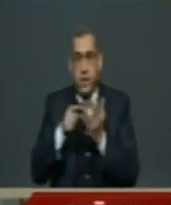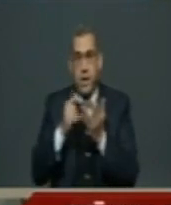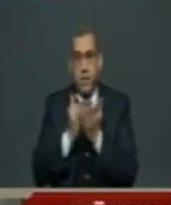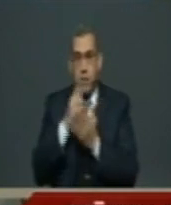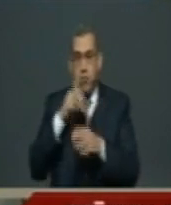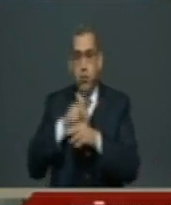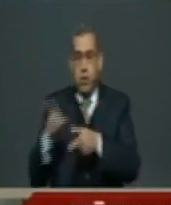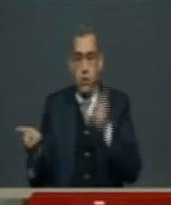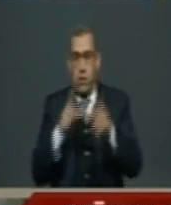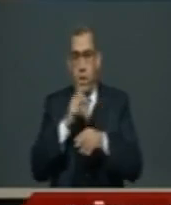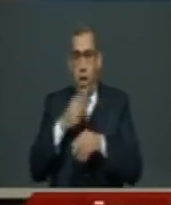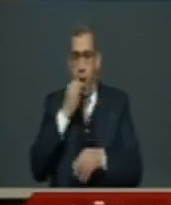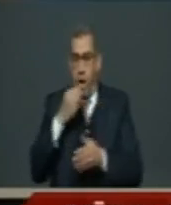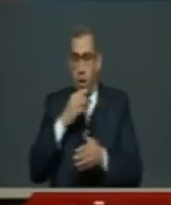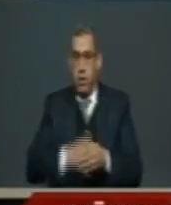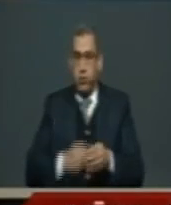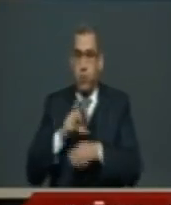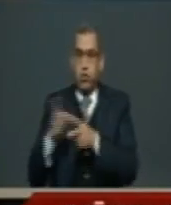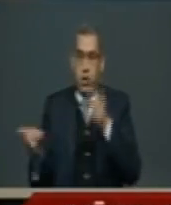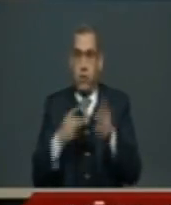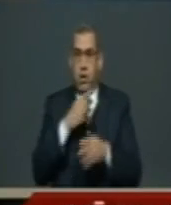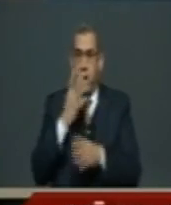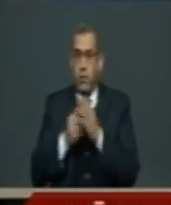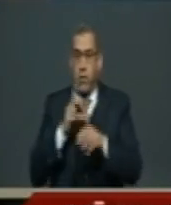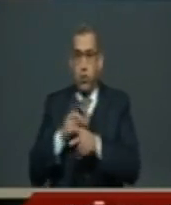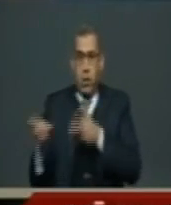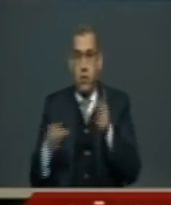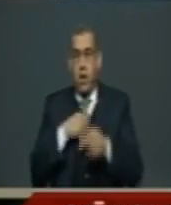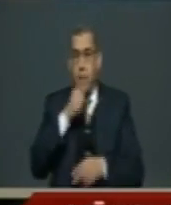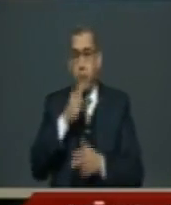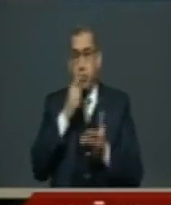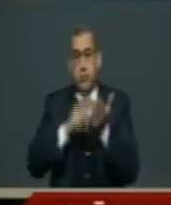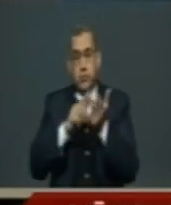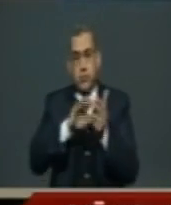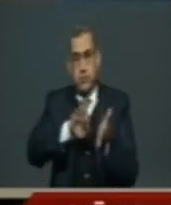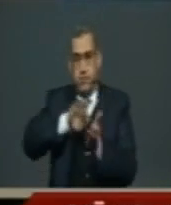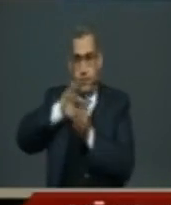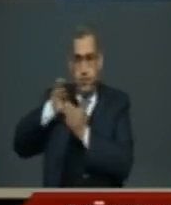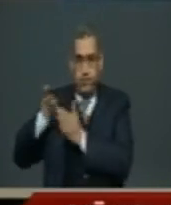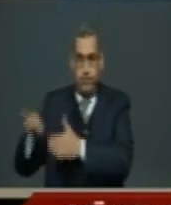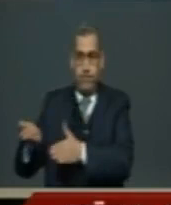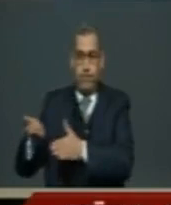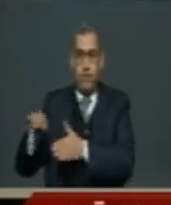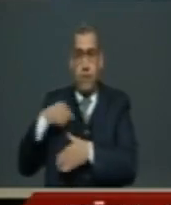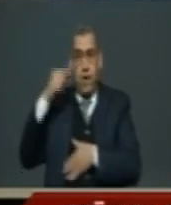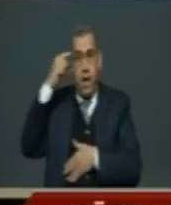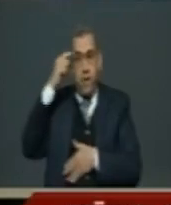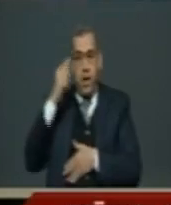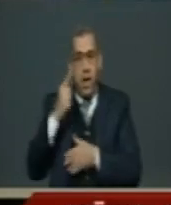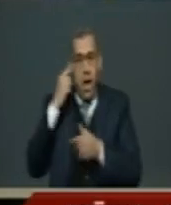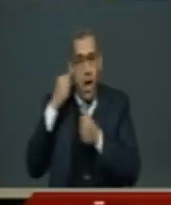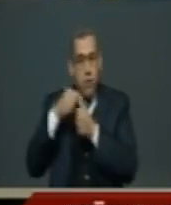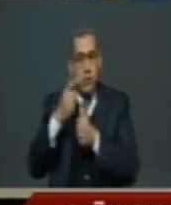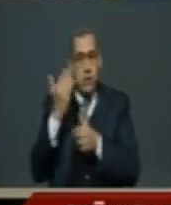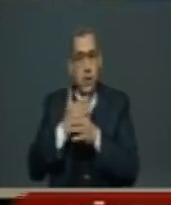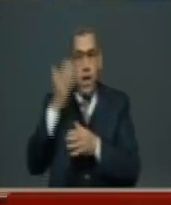بمستشفيات وقصة واولادنا، مش عايز اذكر هذه الامور بس عشان نشعر بمدى القيمة